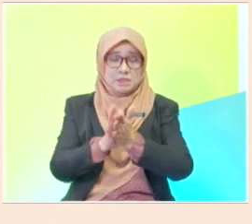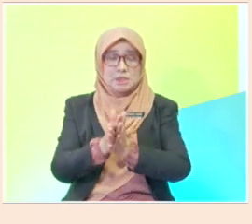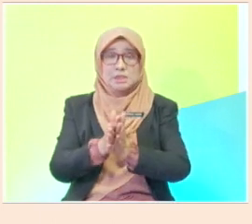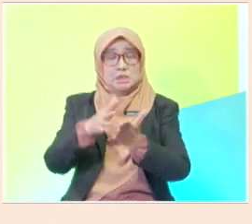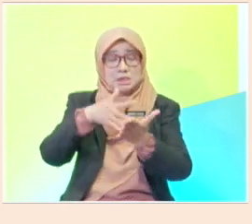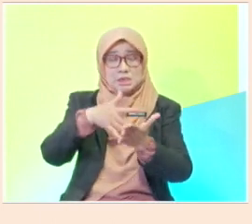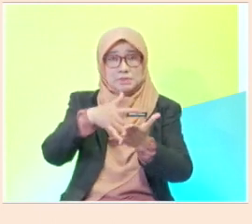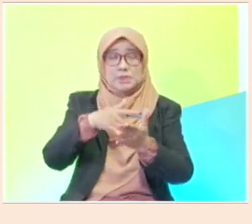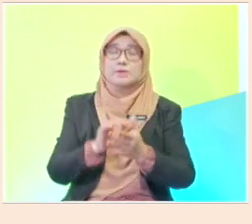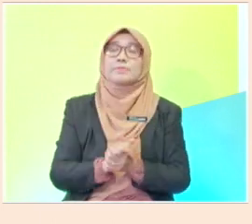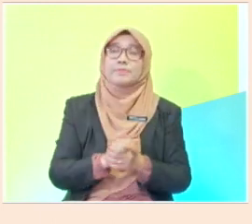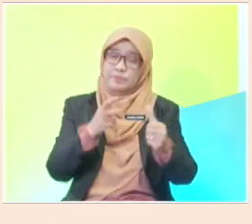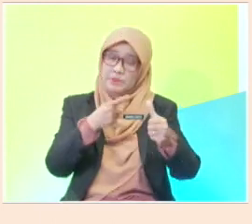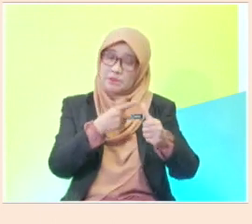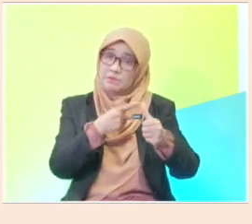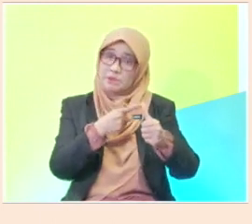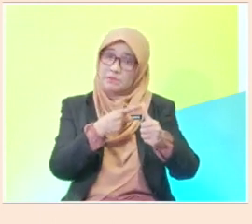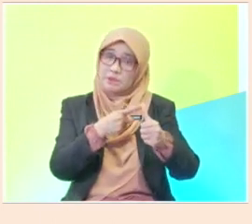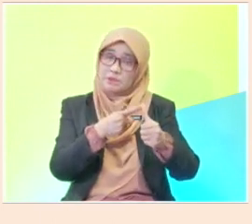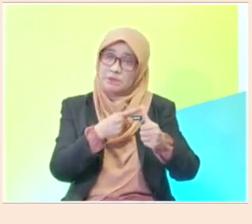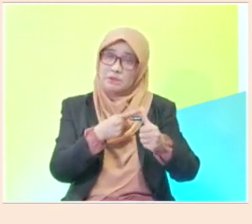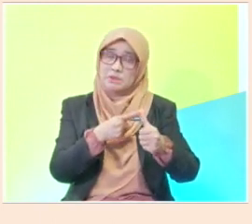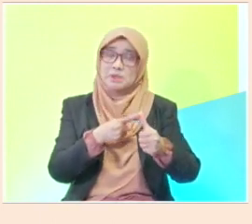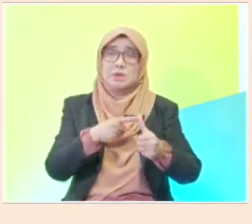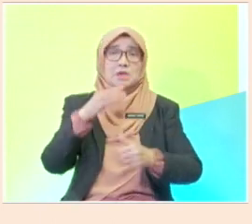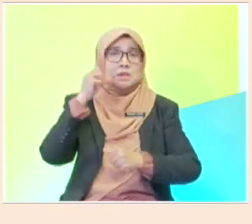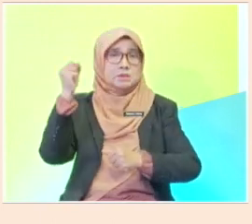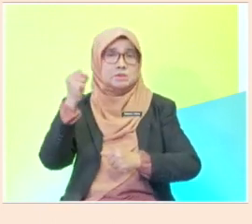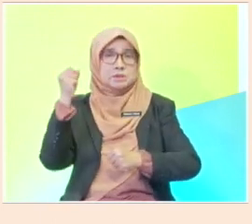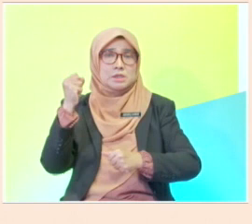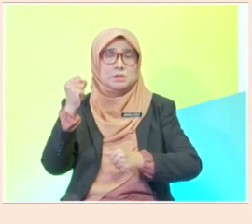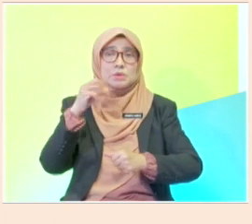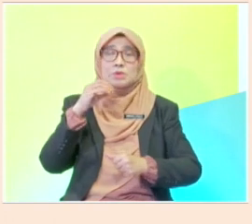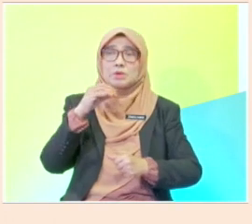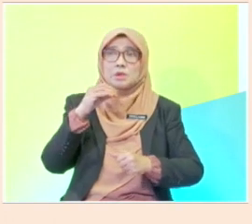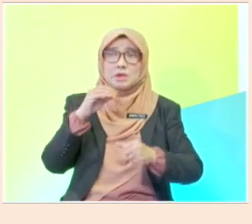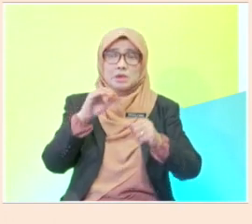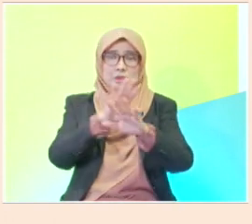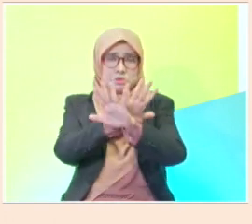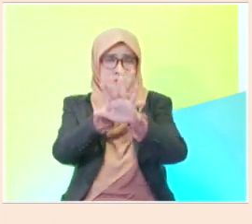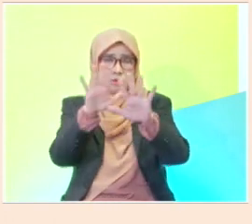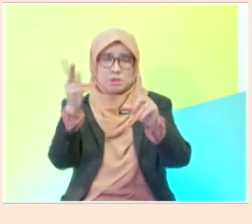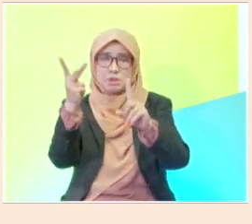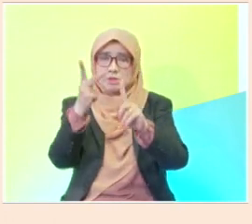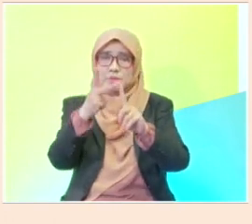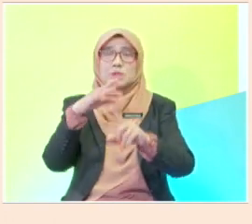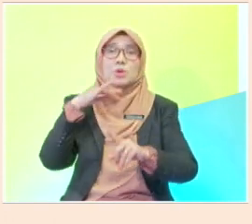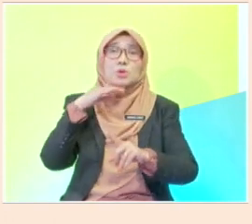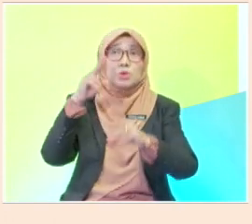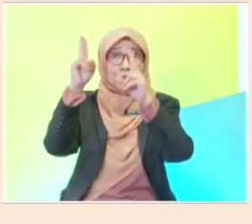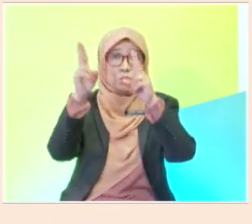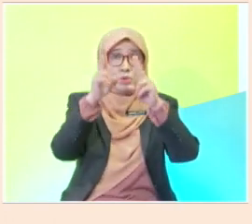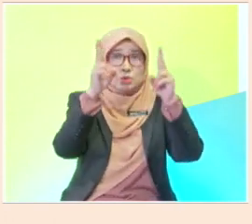ialah murid-murid, yang pertama, badan kita selalu terdedah kepada pencemaran udara, dan yang kedua terdedah